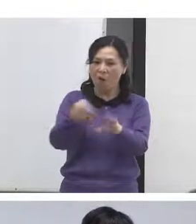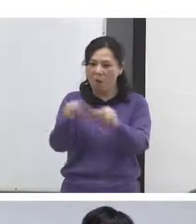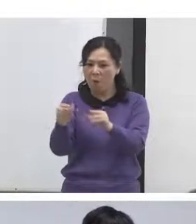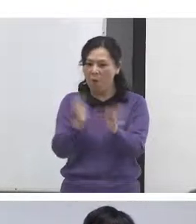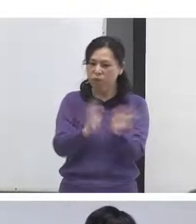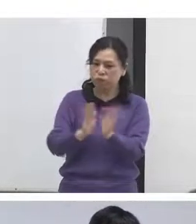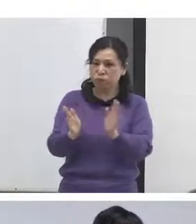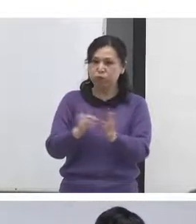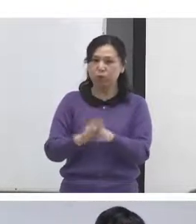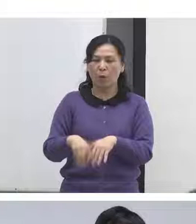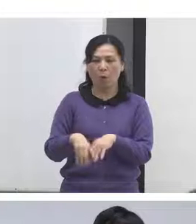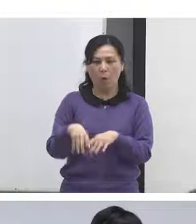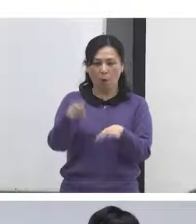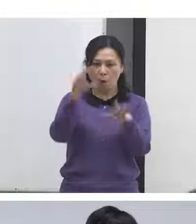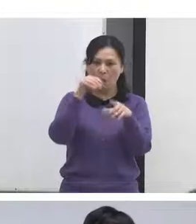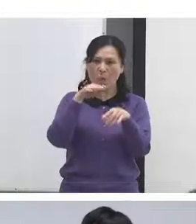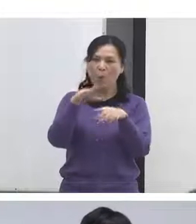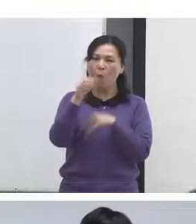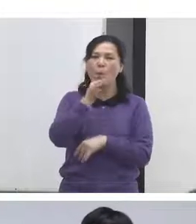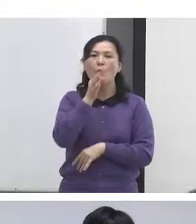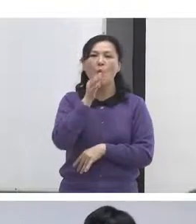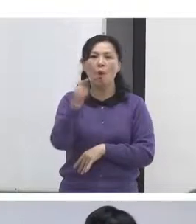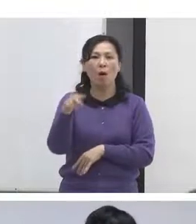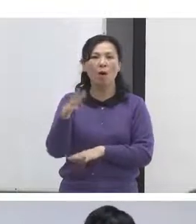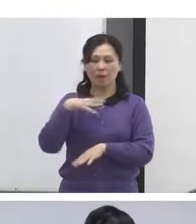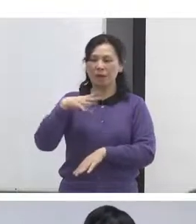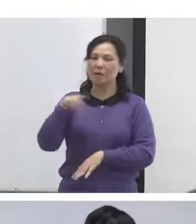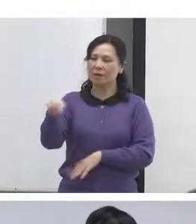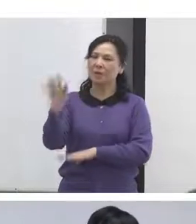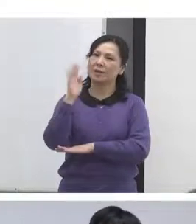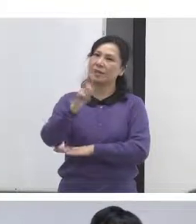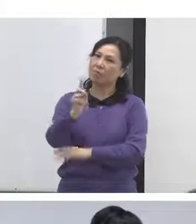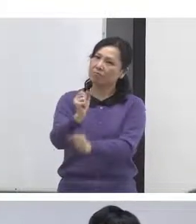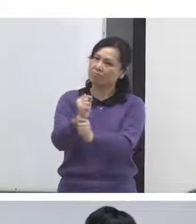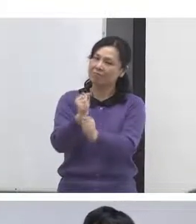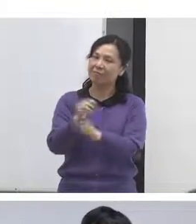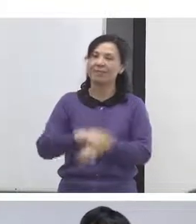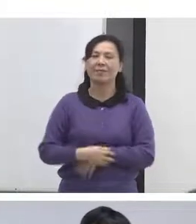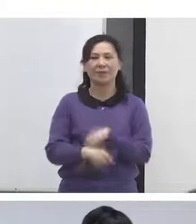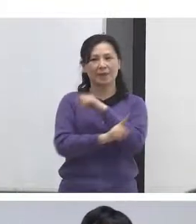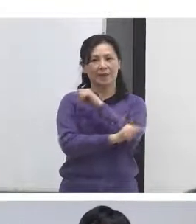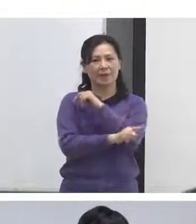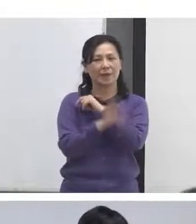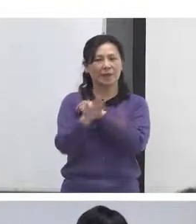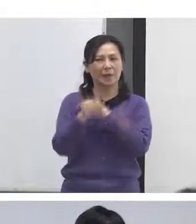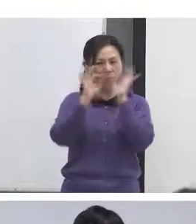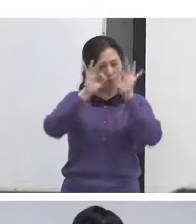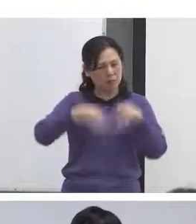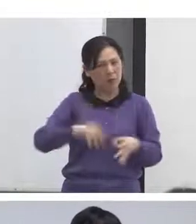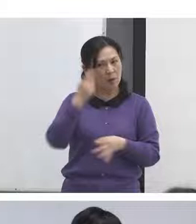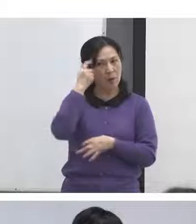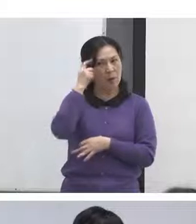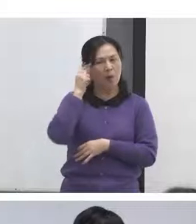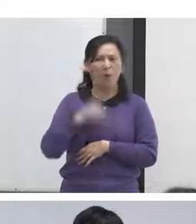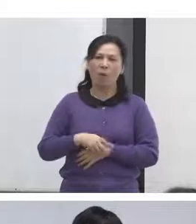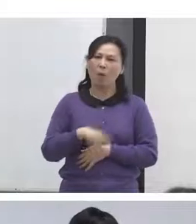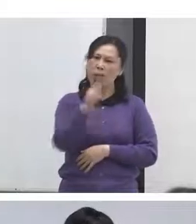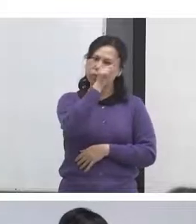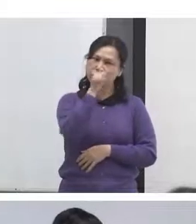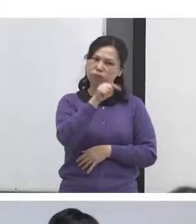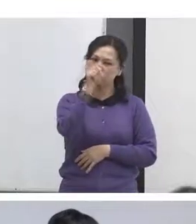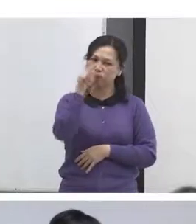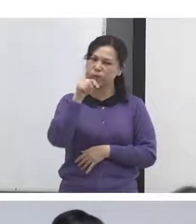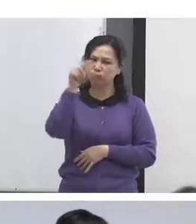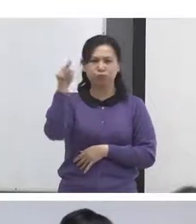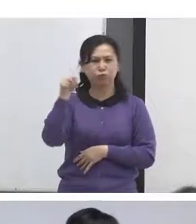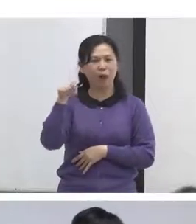解就是一些政府是怎么运作的。那以及最后就是有一些思考，有一些我心中一些很多的问号，那我自己没有答